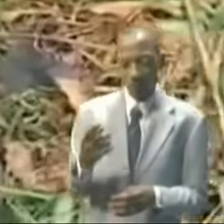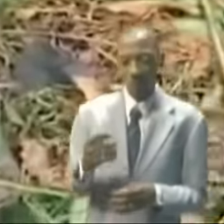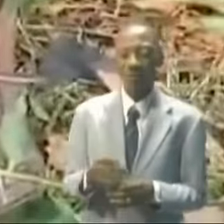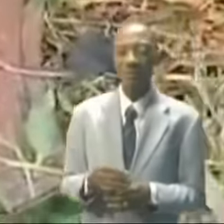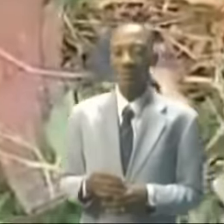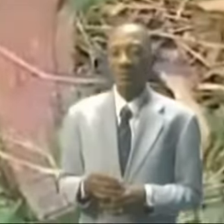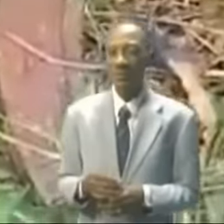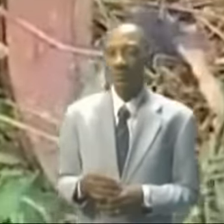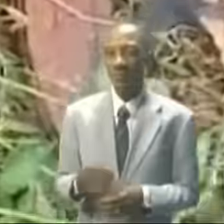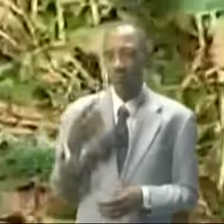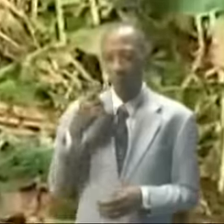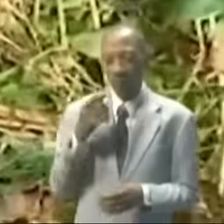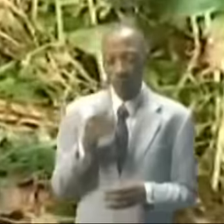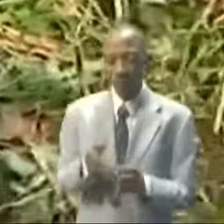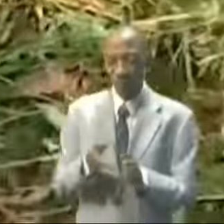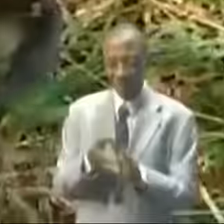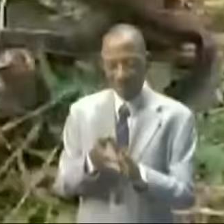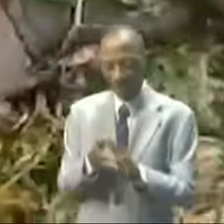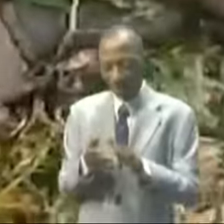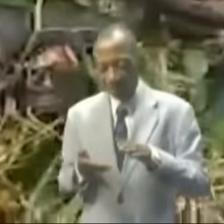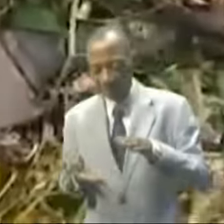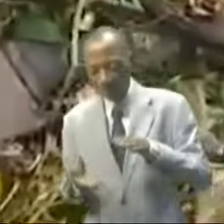déposé.